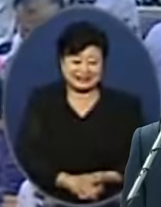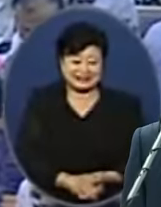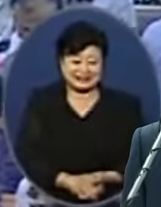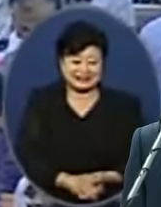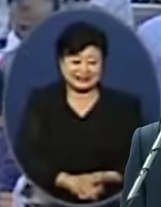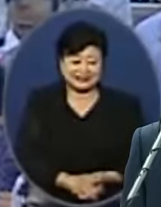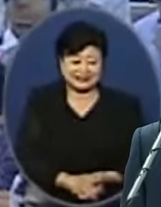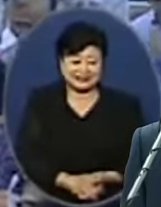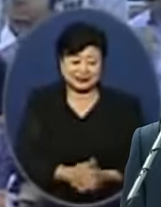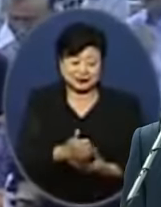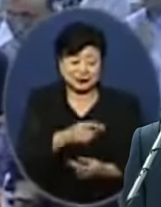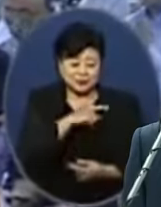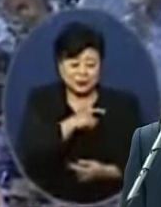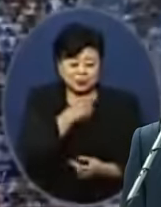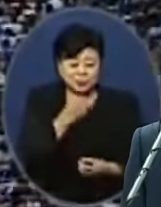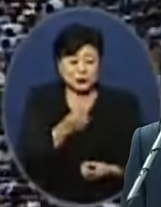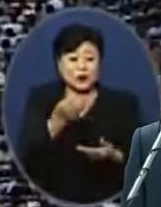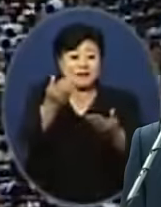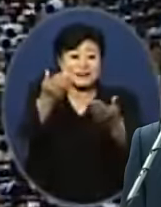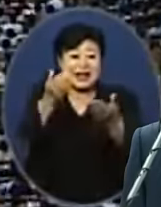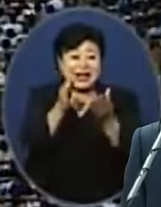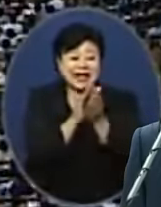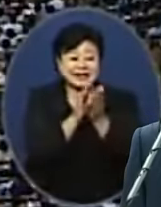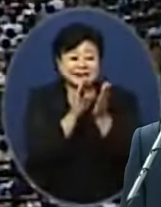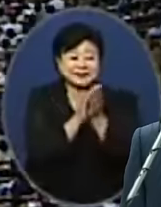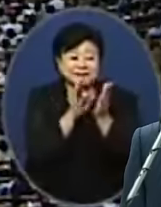아멘. 주님의 이름으로 축복합니다.